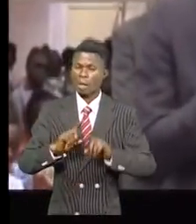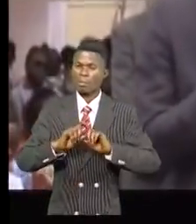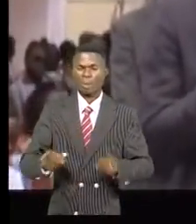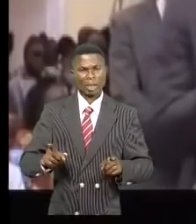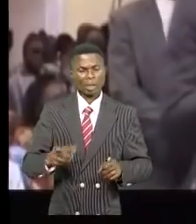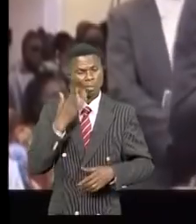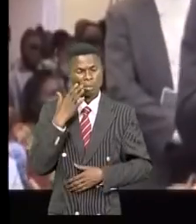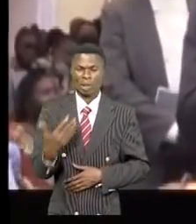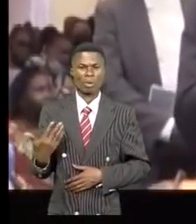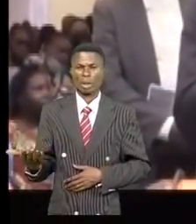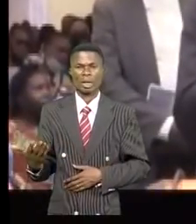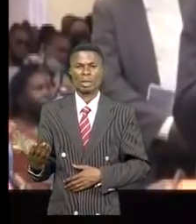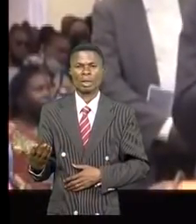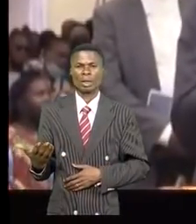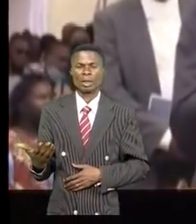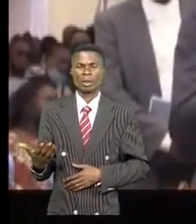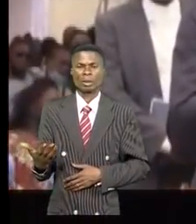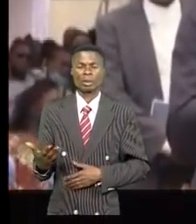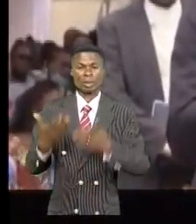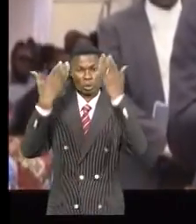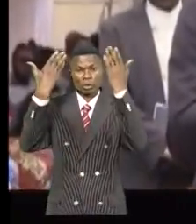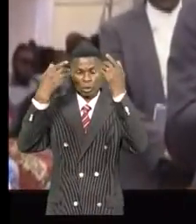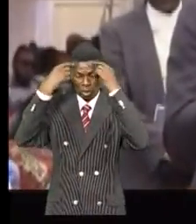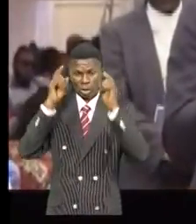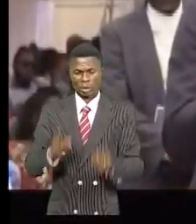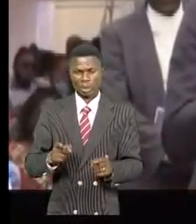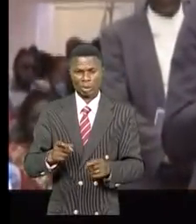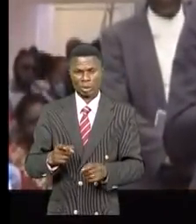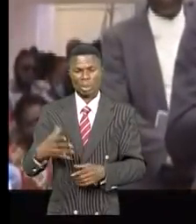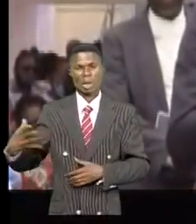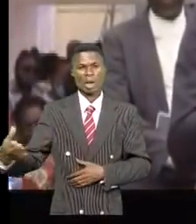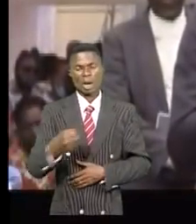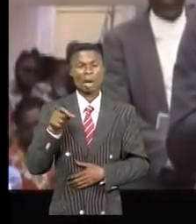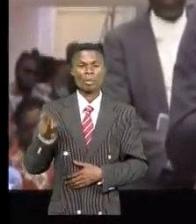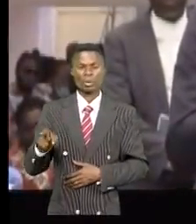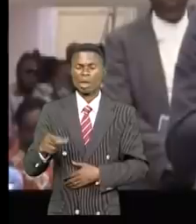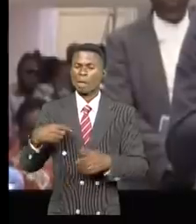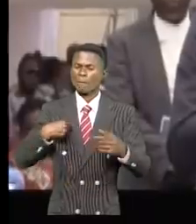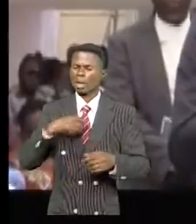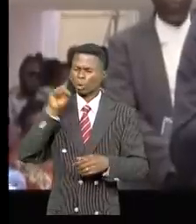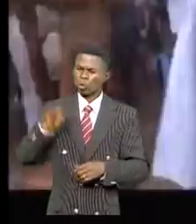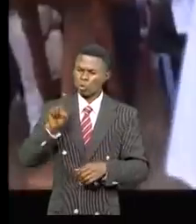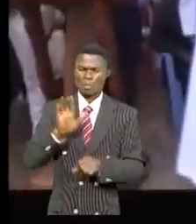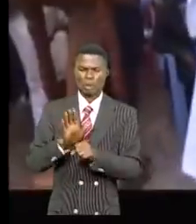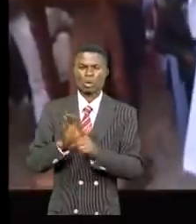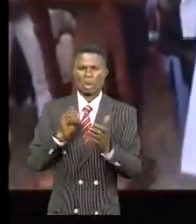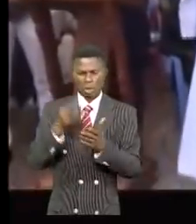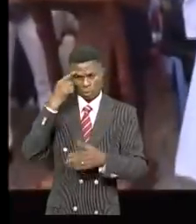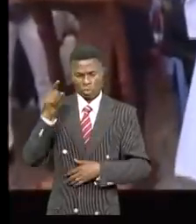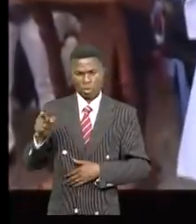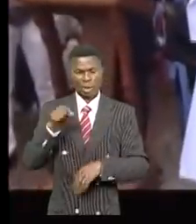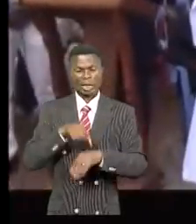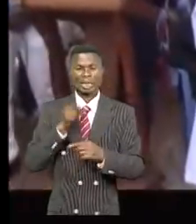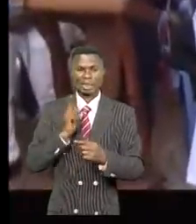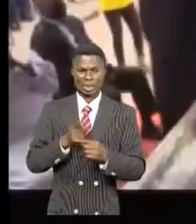Malheureusement, le bon Dieu a décidé de nous les reprendre alors qu'on avait besoin de lui. Autre temps fort,